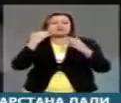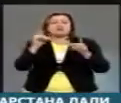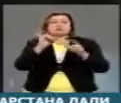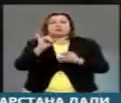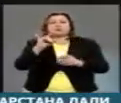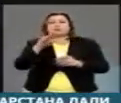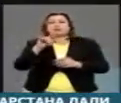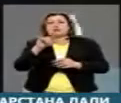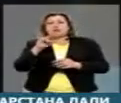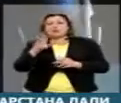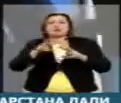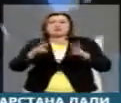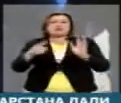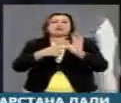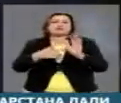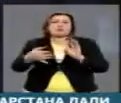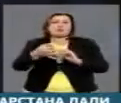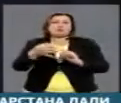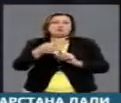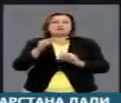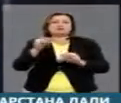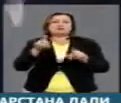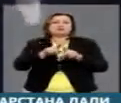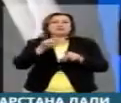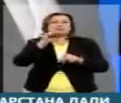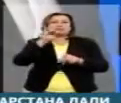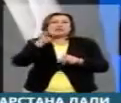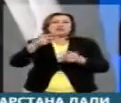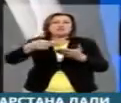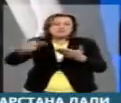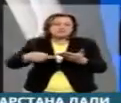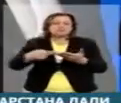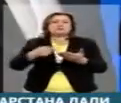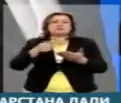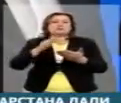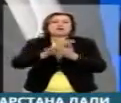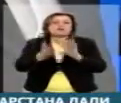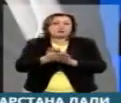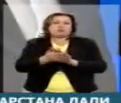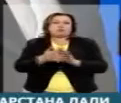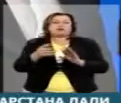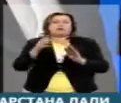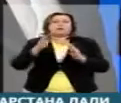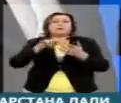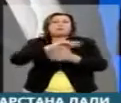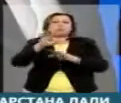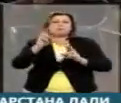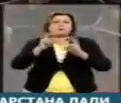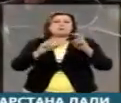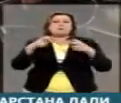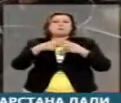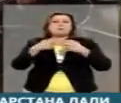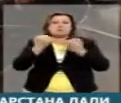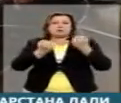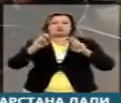Татарстана Рустама Миниханова акимат Карагандинской области и «Татнефть» подписывают инвестиционный меморандум. Проект по производству автомобильных